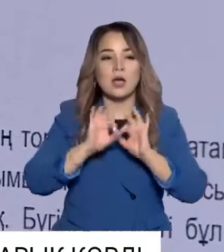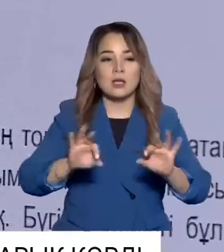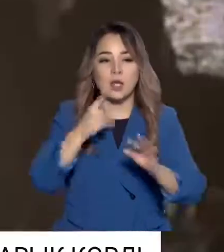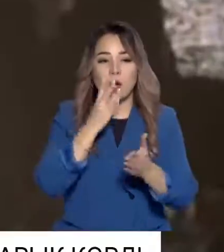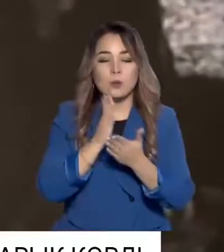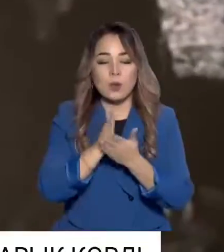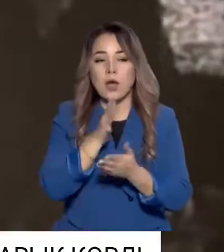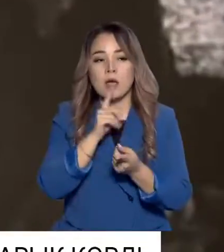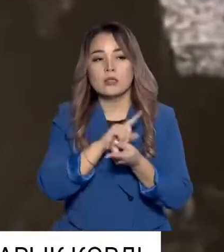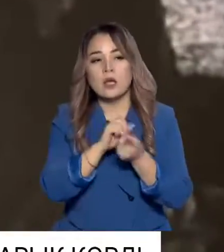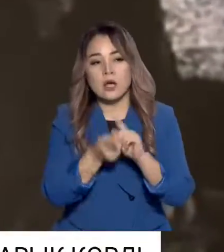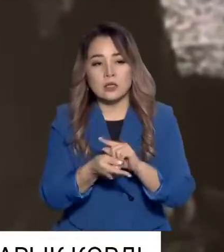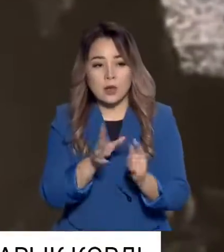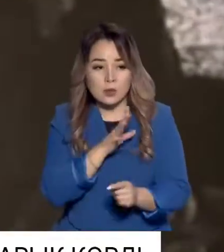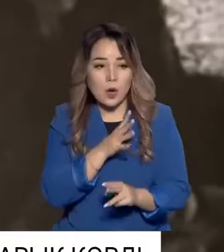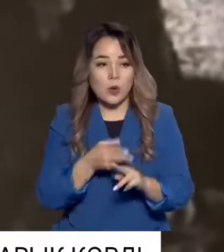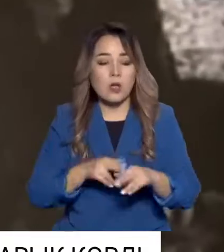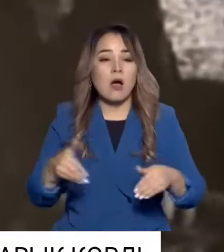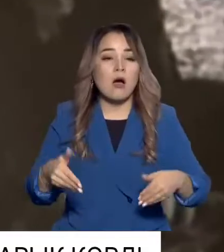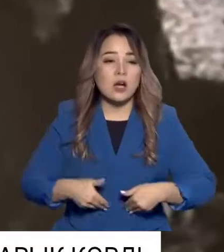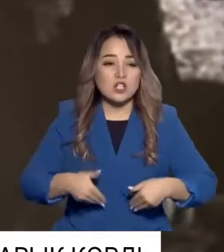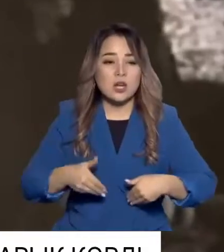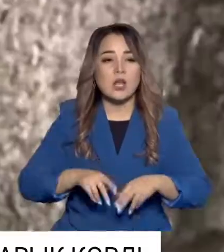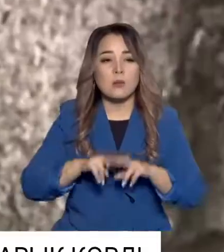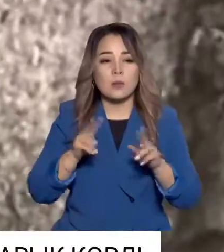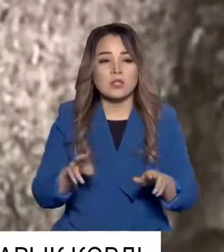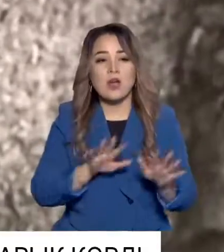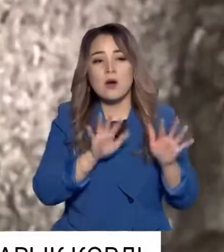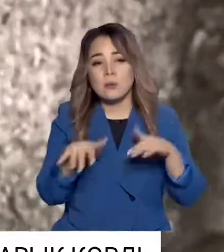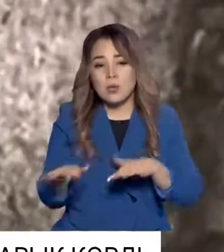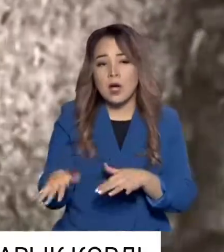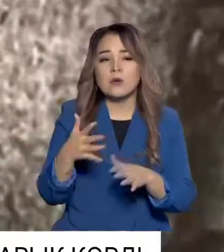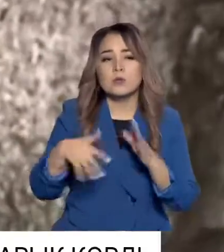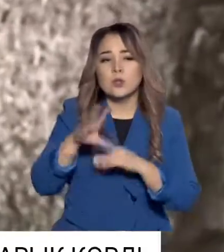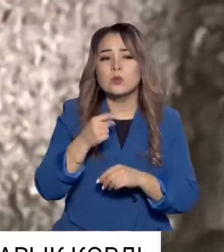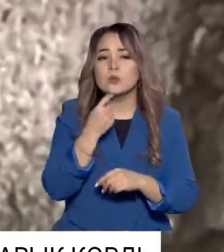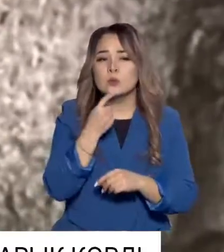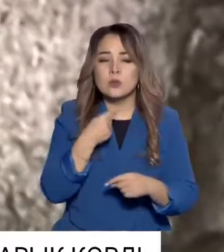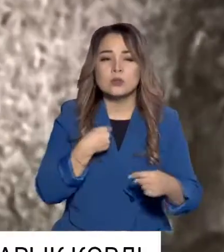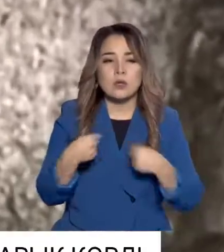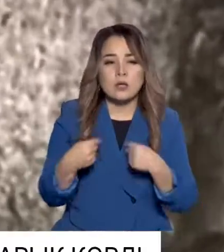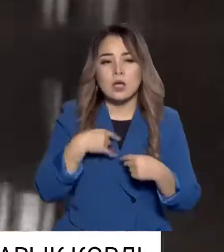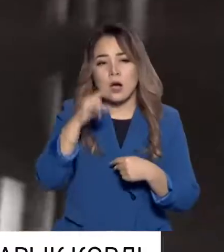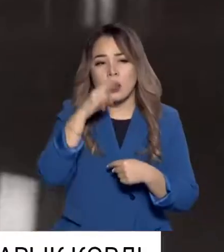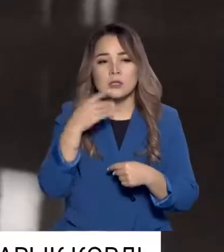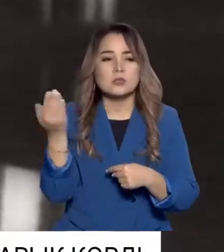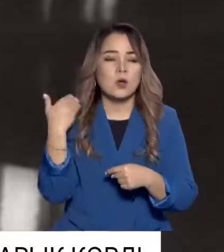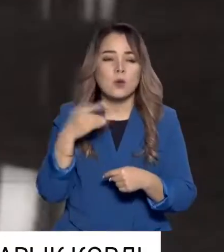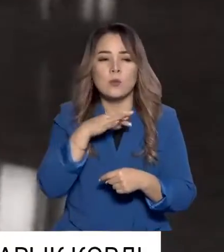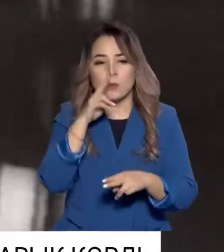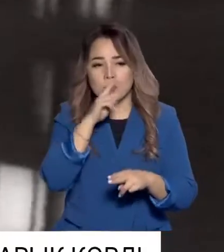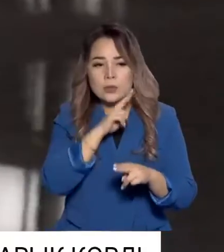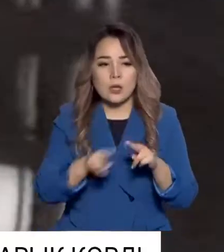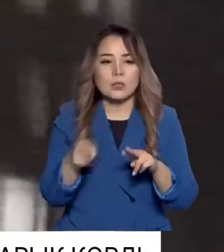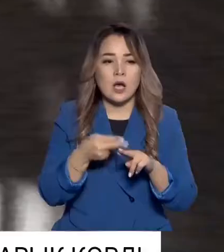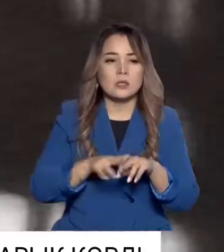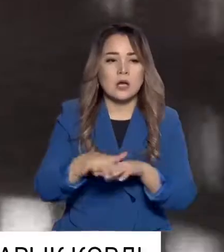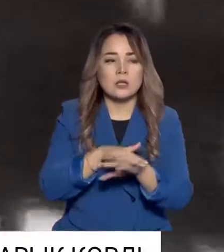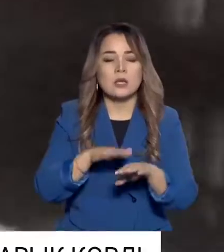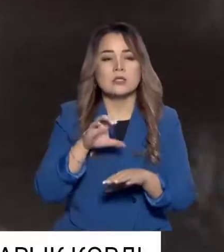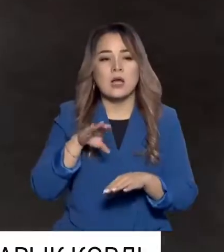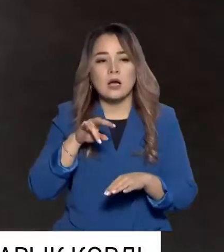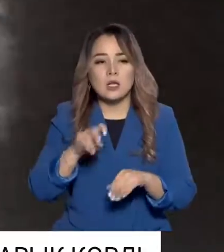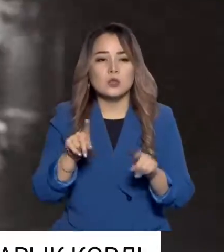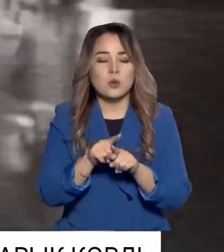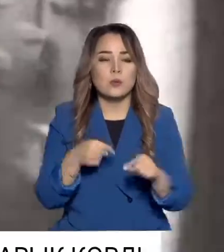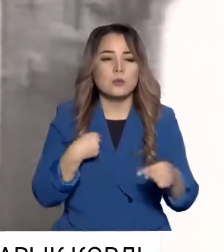дәуір алмасты, дәурен өзгерді. Ашаршылықтың екі бірдей толқыны қазақтың тең жартысын қырды. Сталиндік репрессия ұлтымыздың нар ұлдарын жалмап